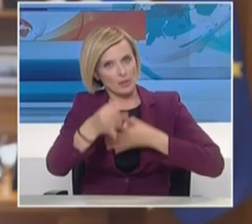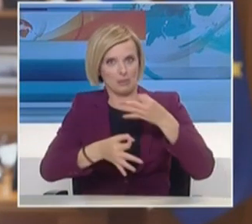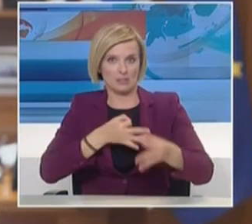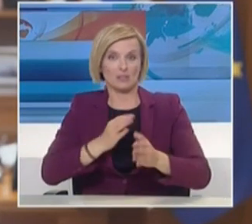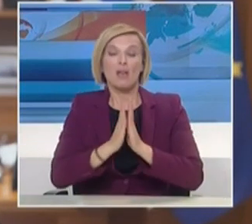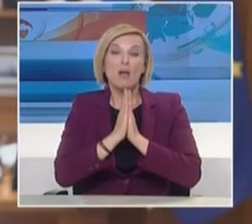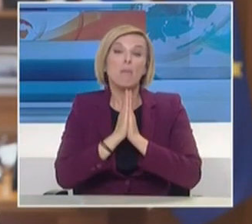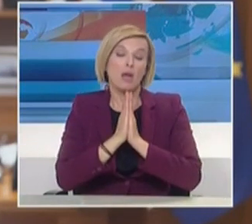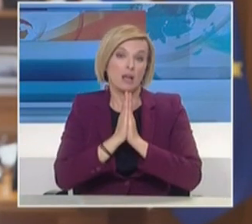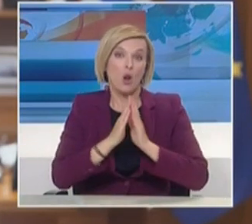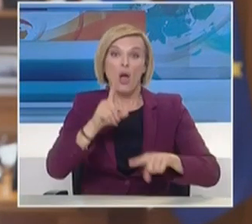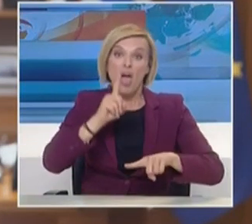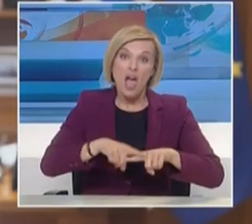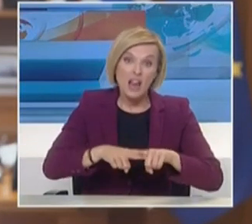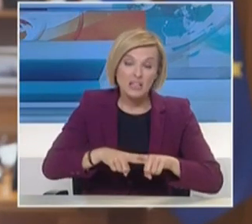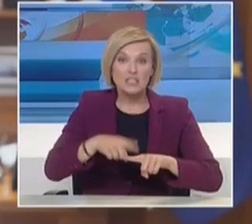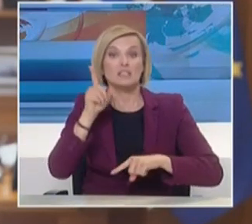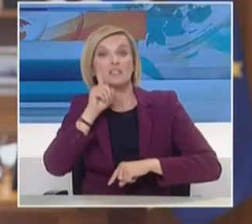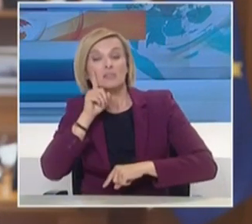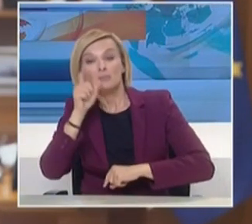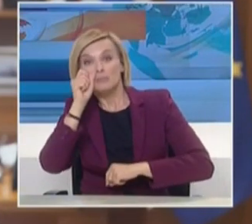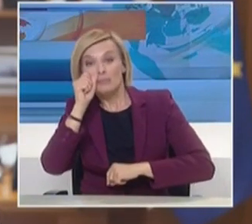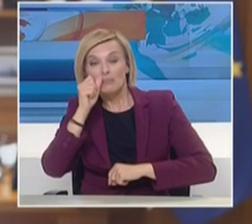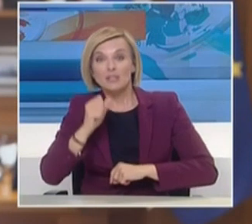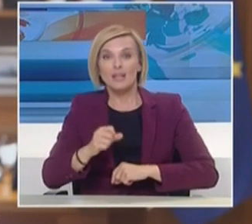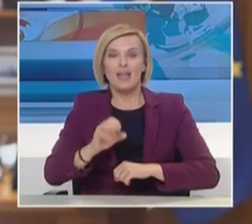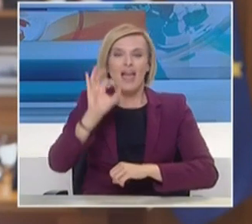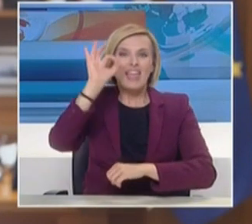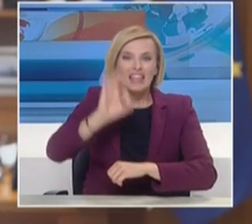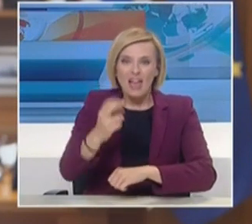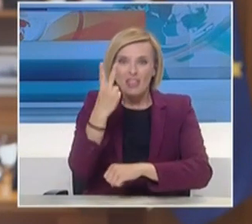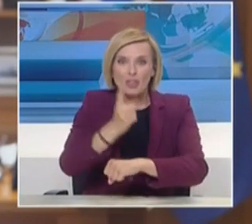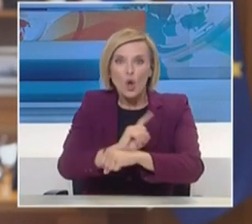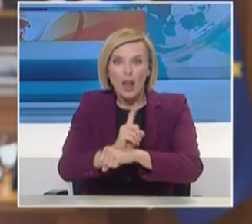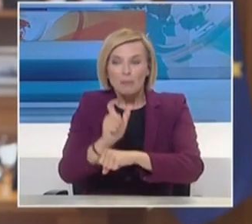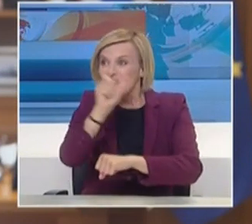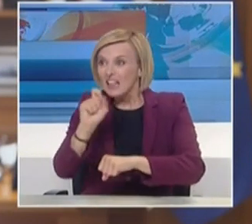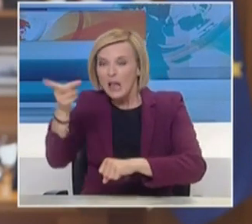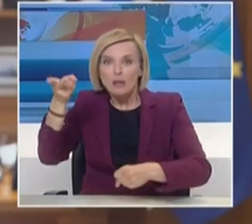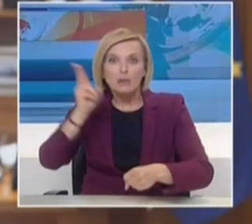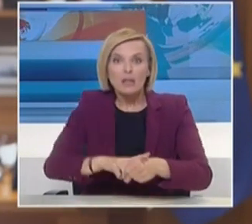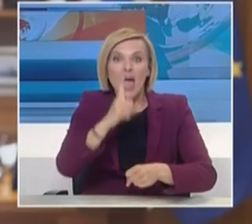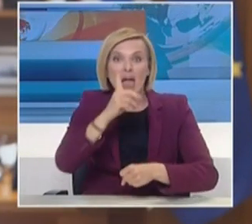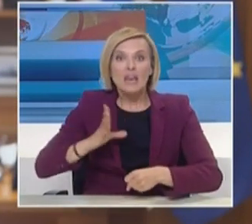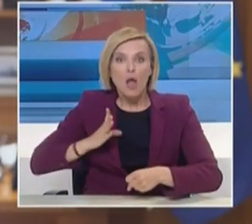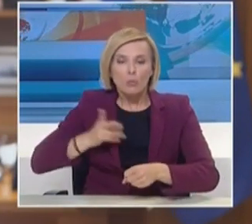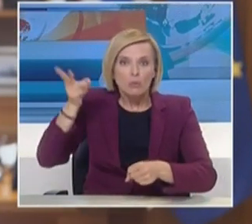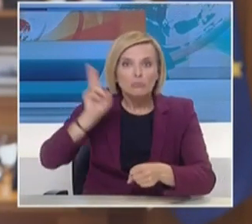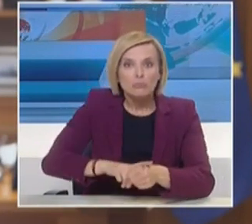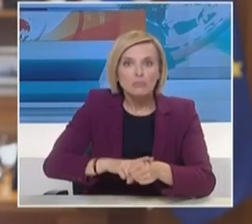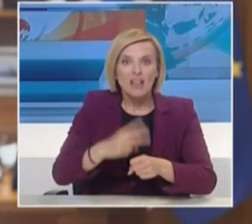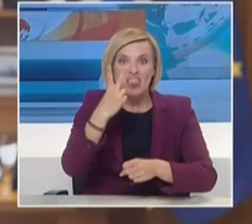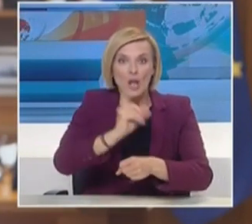Συμπατριώτες μου, στην Ιταλία χάνεται δυστυχώς ένας άνθρωπος κάθε 2 λεπτά. Και η κατάσταση γίνεται όλο και χειρότερη παντού στον